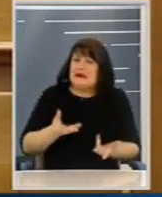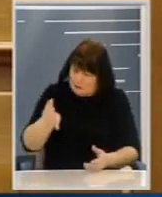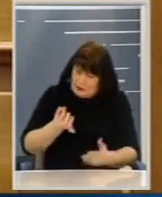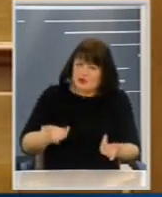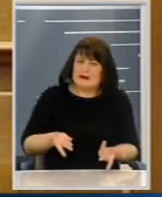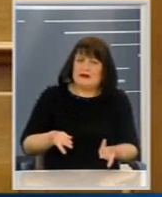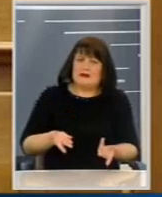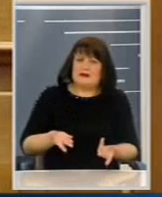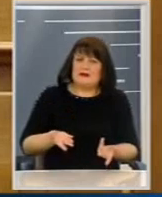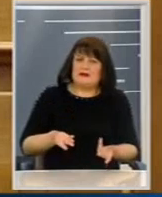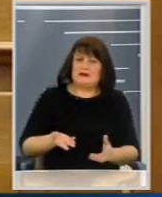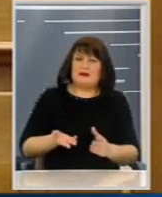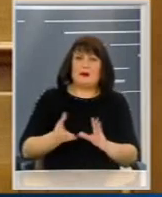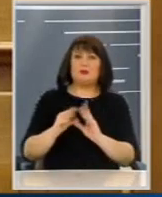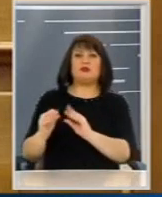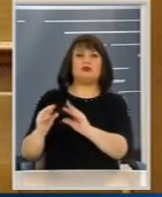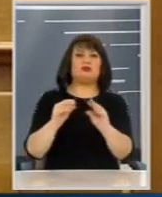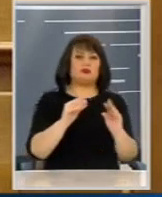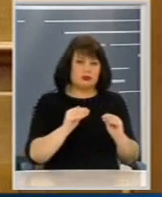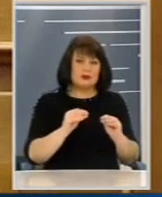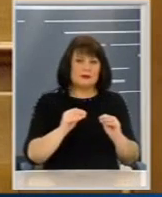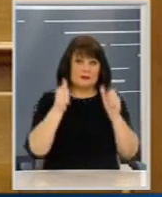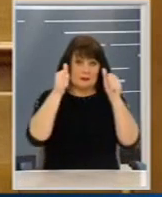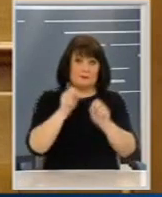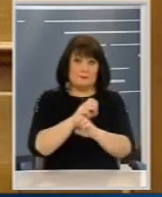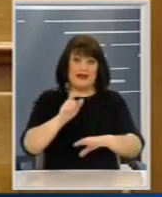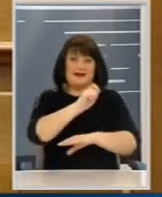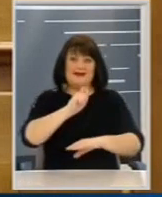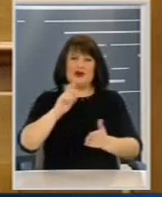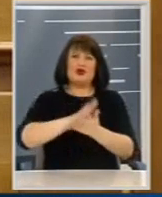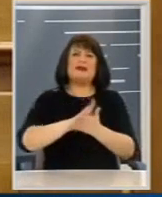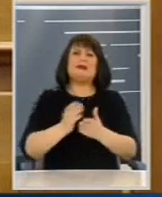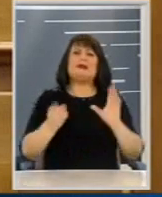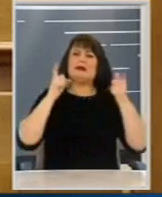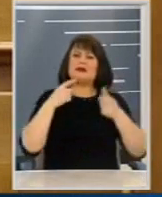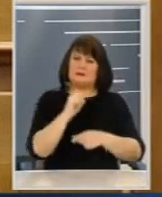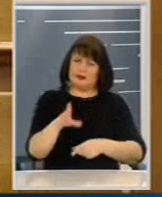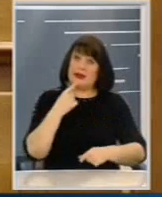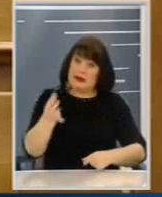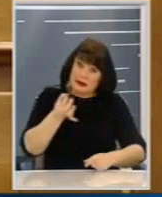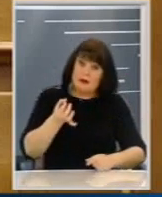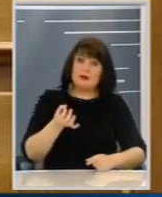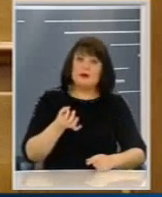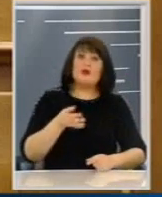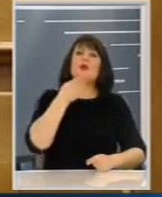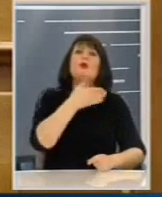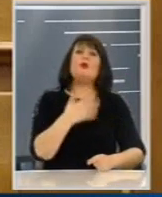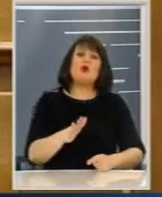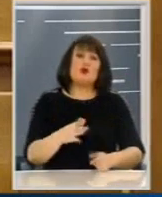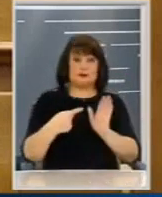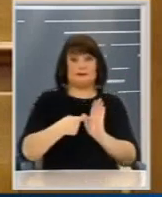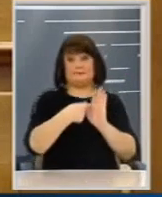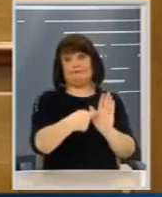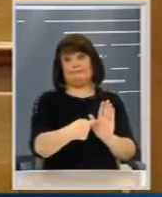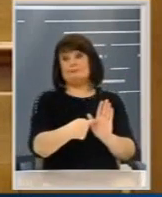είπατε, κύκλοι σας και ανακοινώσεις του Γραφείου Τύπου της Νέας Δημοκρατίας, ότι πήγατε εκεί για να